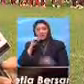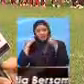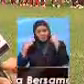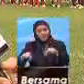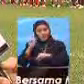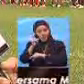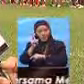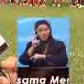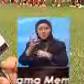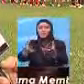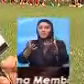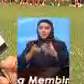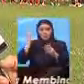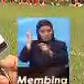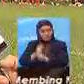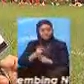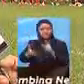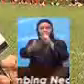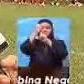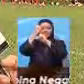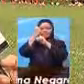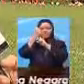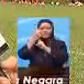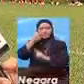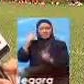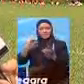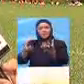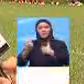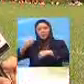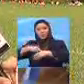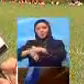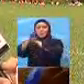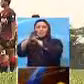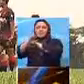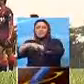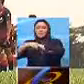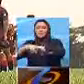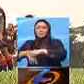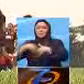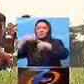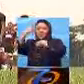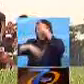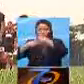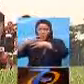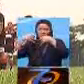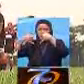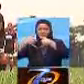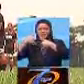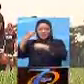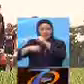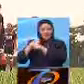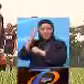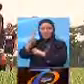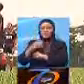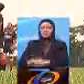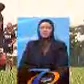game pun kita orang nak menang sebab nak pergi ke World Cup untuk tahun depan eh kejanan